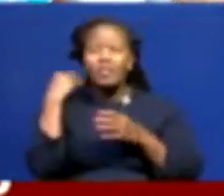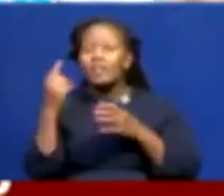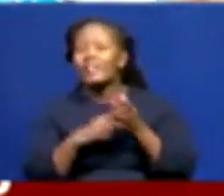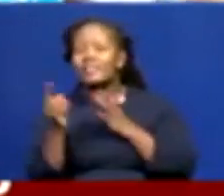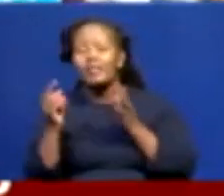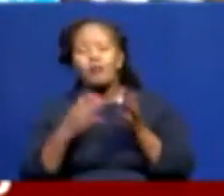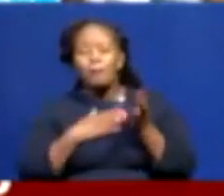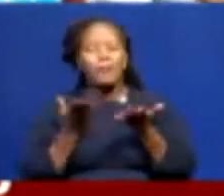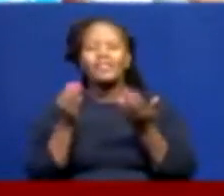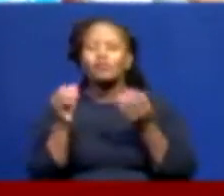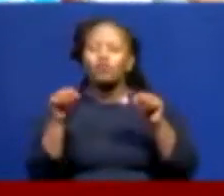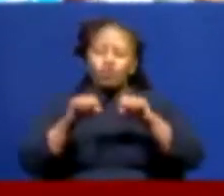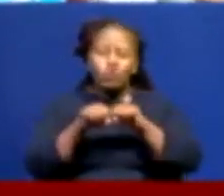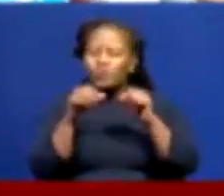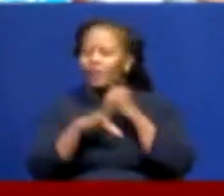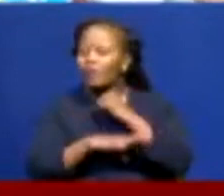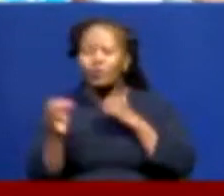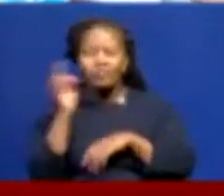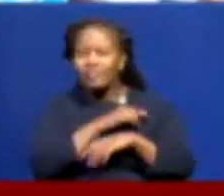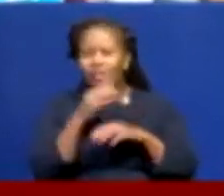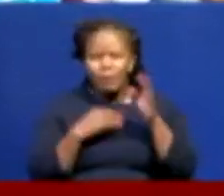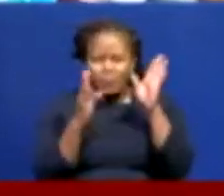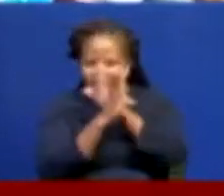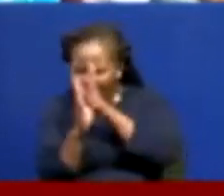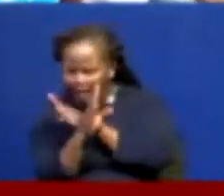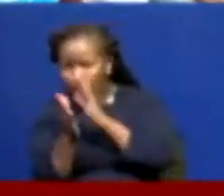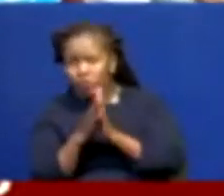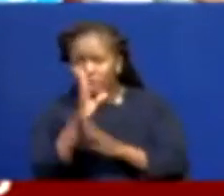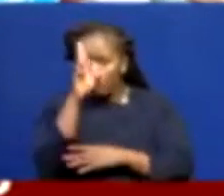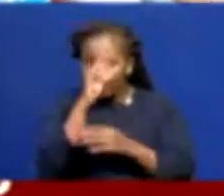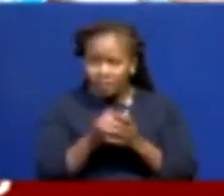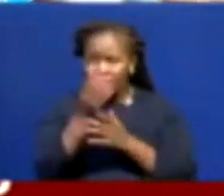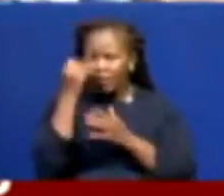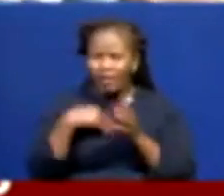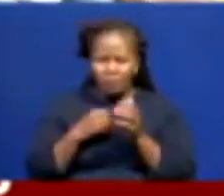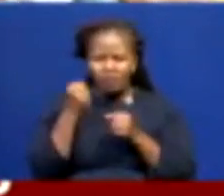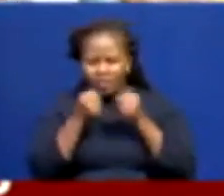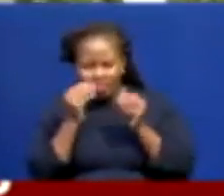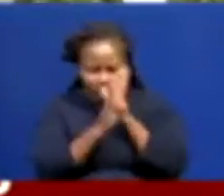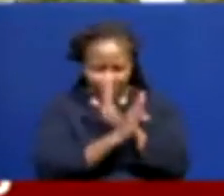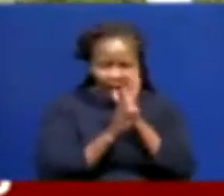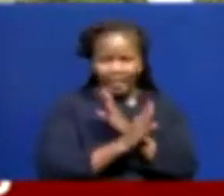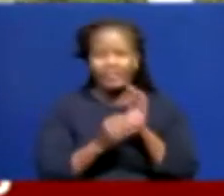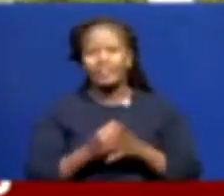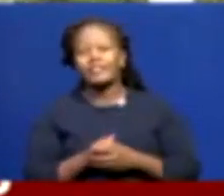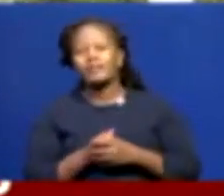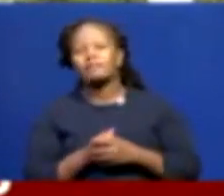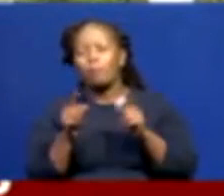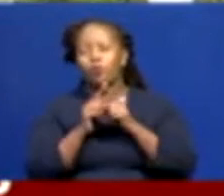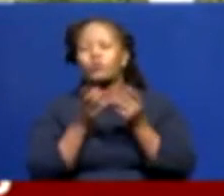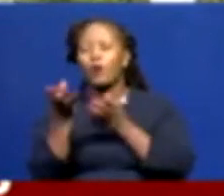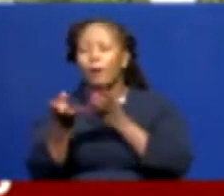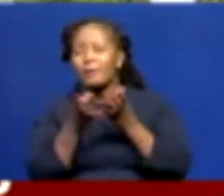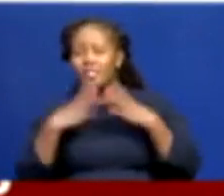zangu zote. Mimi sikuuza. Ni vile tu nilijificha na polisi. Ah tu ndio nilienda kwa nikajificha. Juu ningepigwa. The traders who also